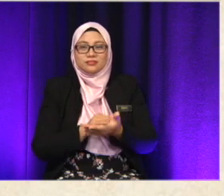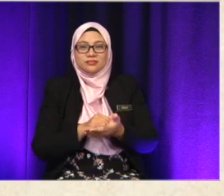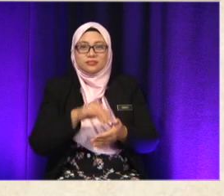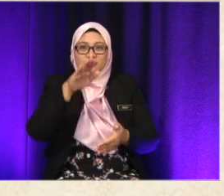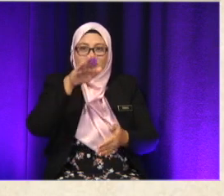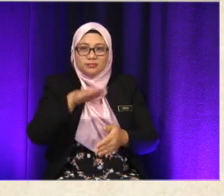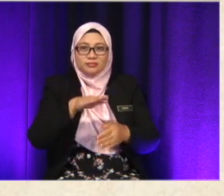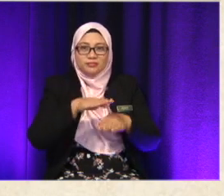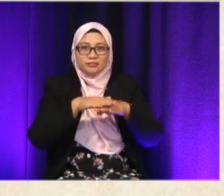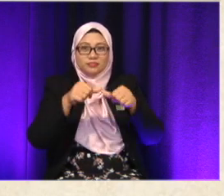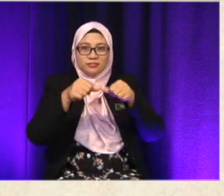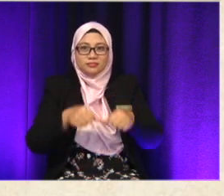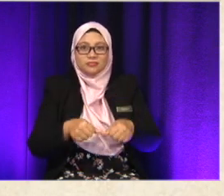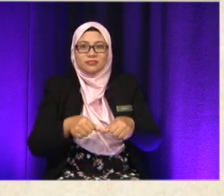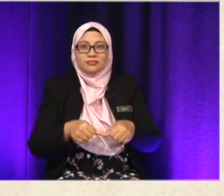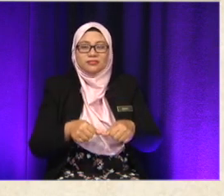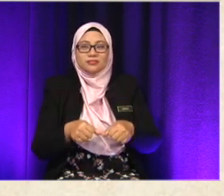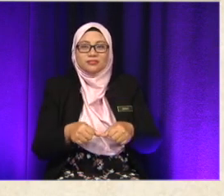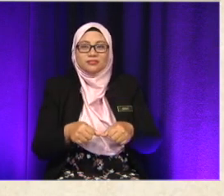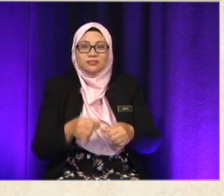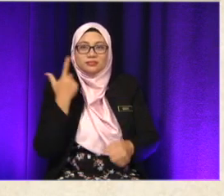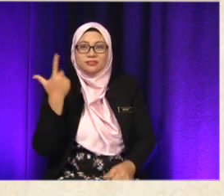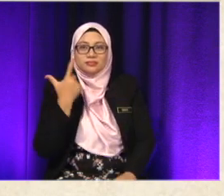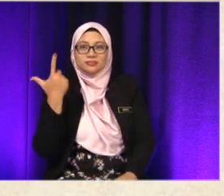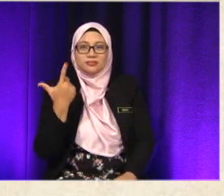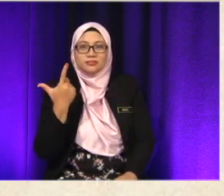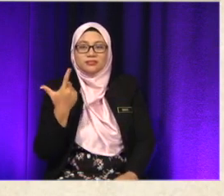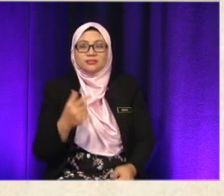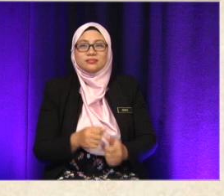bawah insya-Allah. Selalunya kalau di bengkel-bengkel